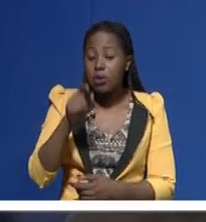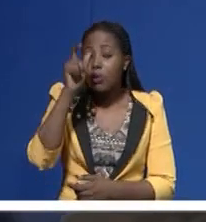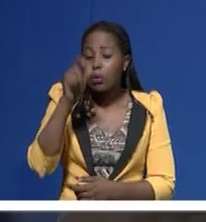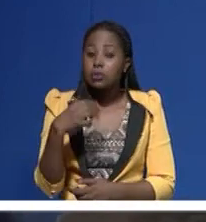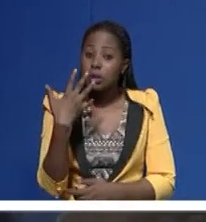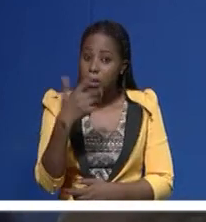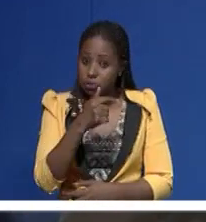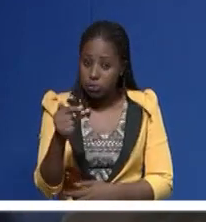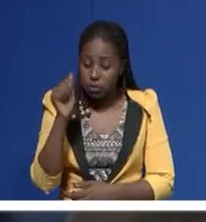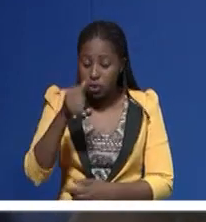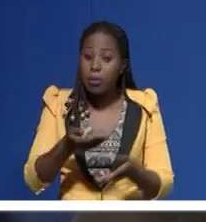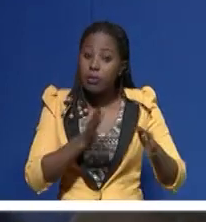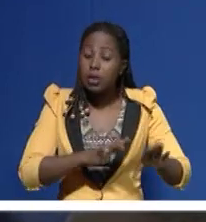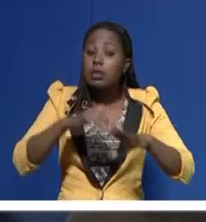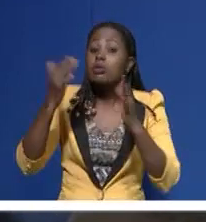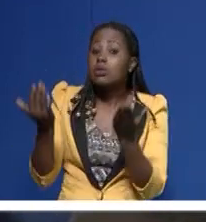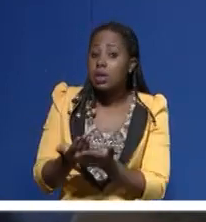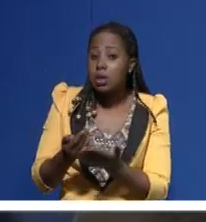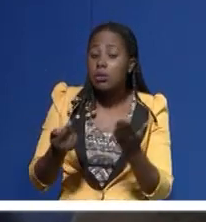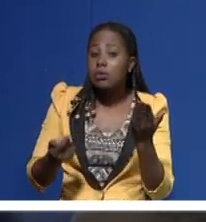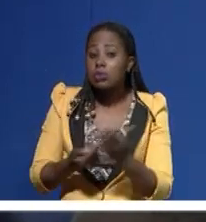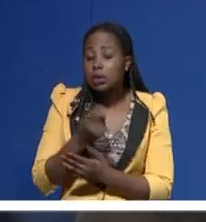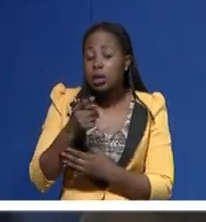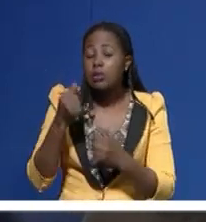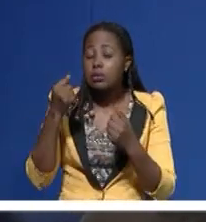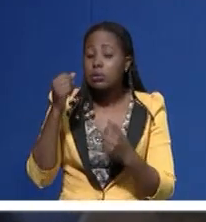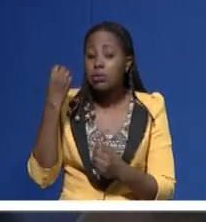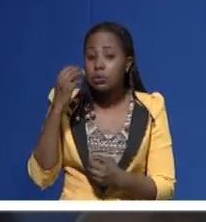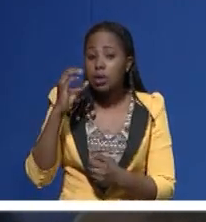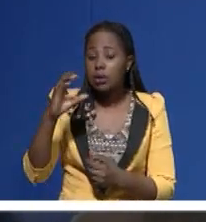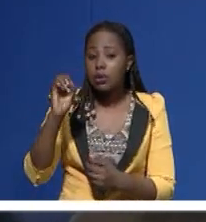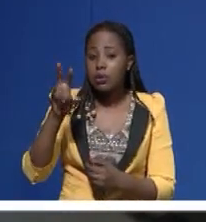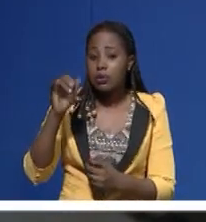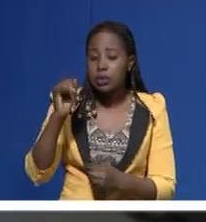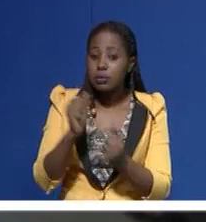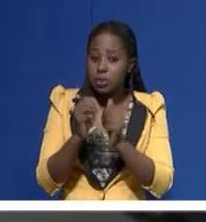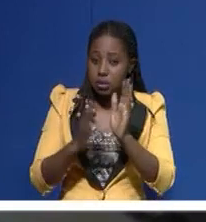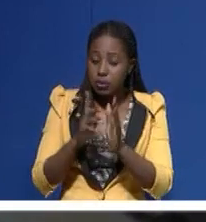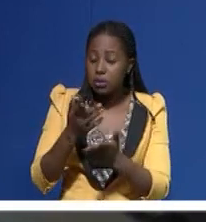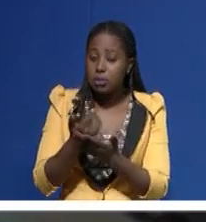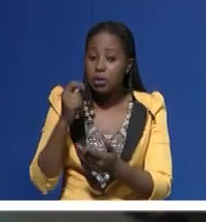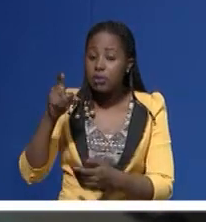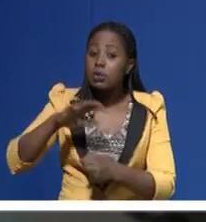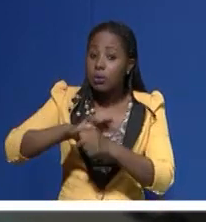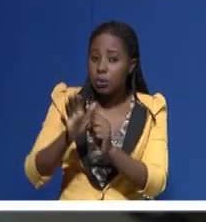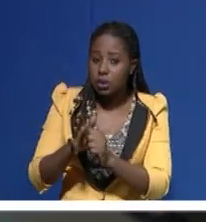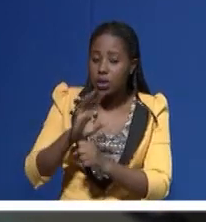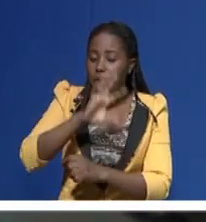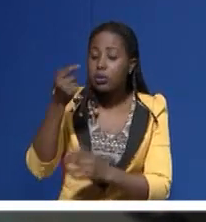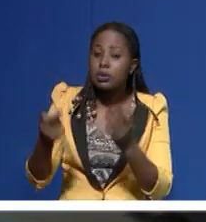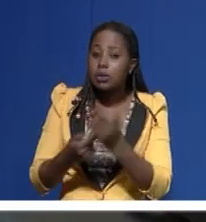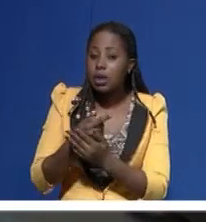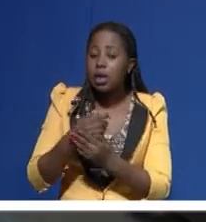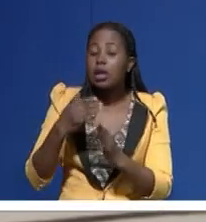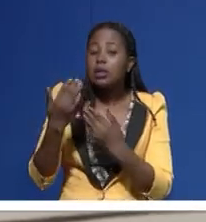watu 5 tu waliofariki dunia kutokana na ugonjwa wa COVID-19 unaosababishwa na virusi vya korona, na wote wakitokea katika nchi za